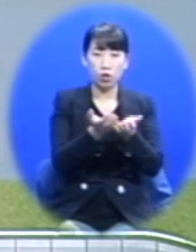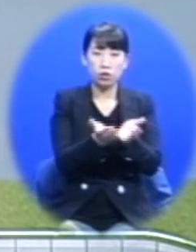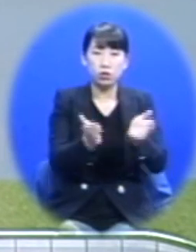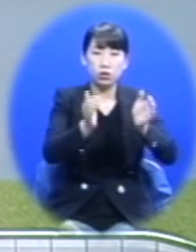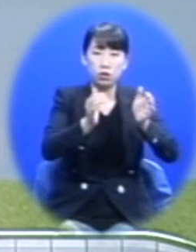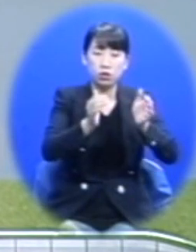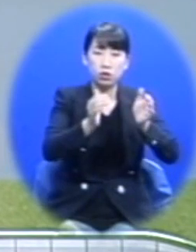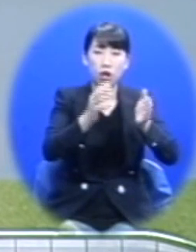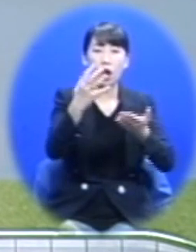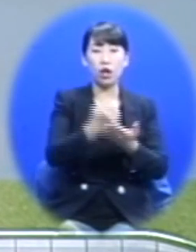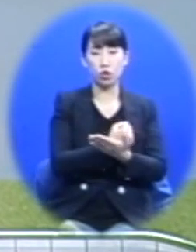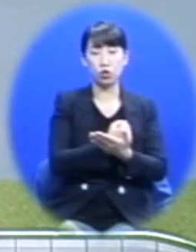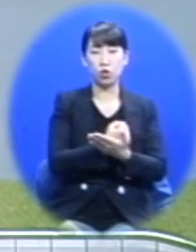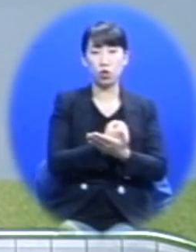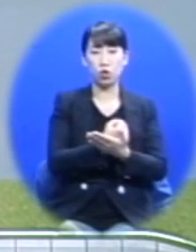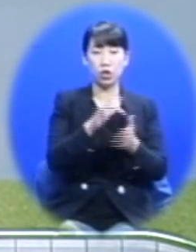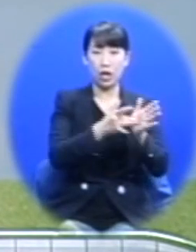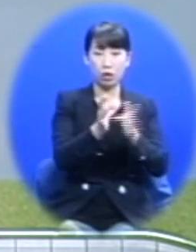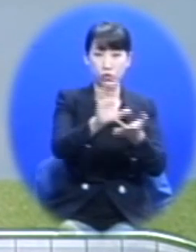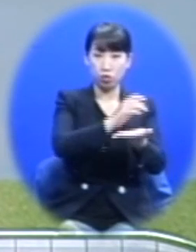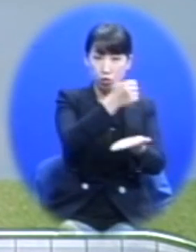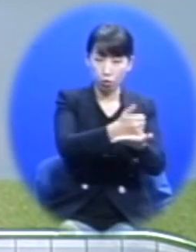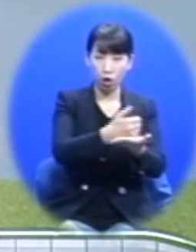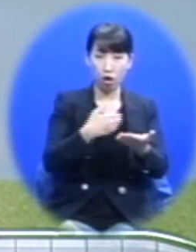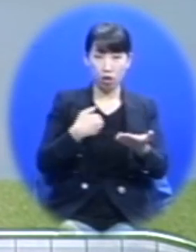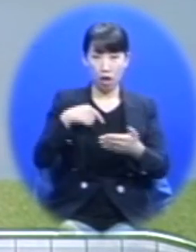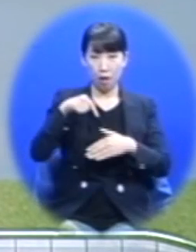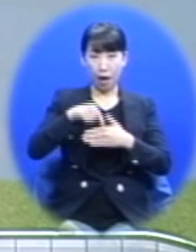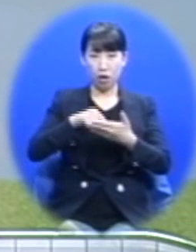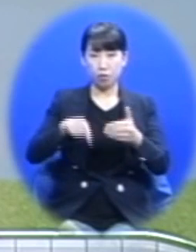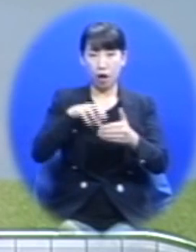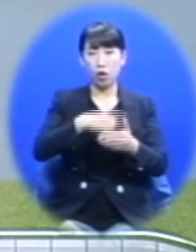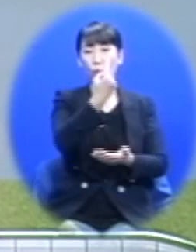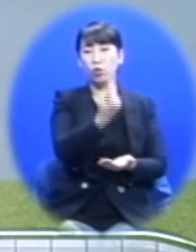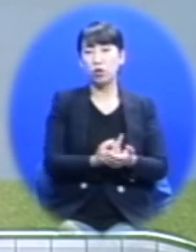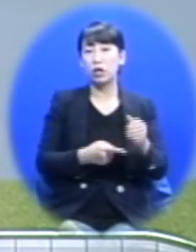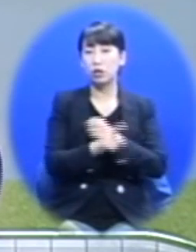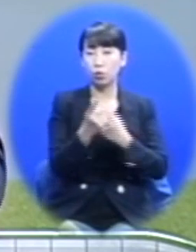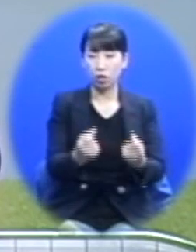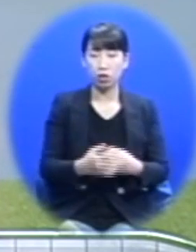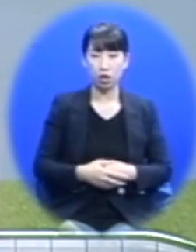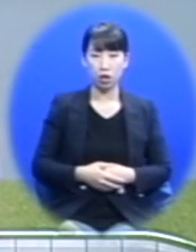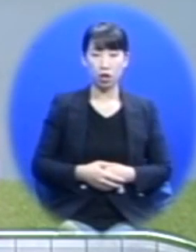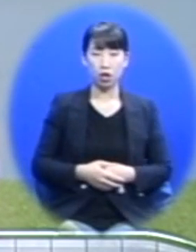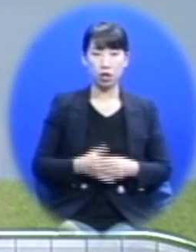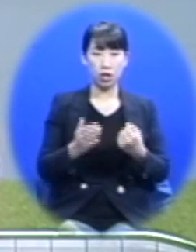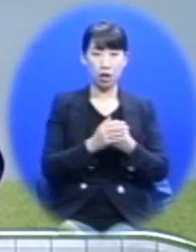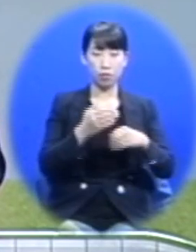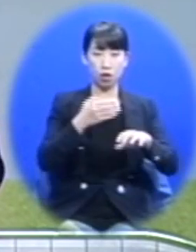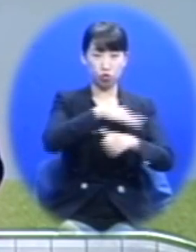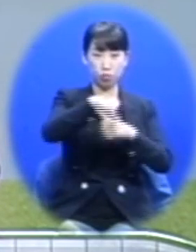그리스도가 질그릇 같은 내 마음에 내 안에 오셨다 그 말입니다. 그랬으니 우리가 사방으로 우겨쌈을